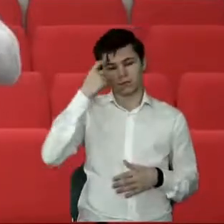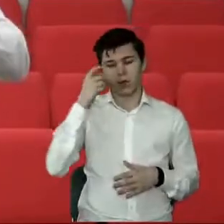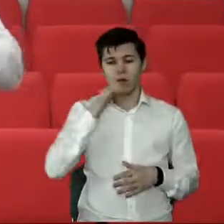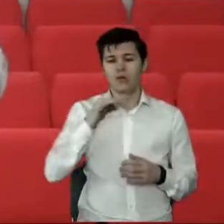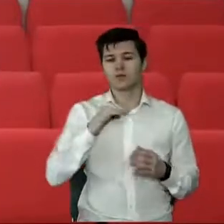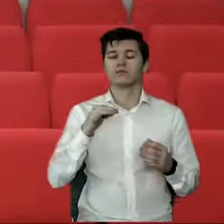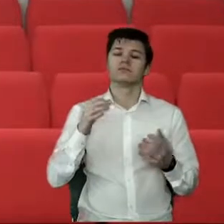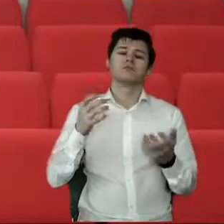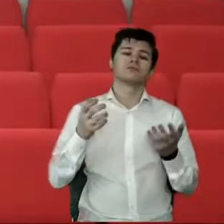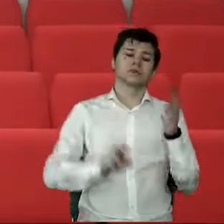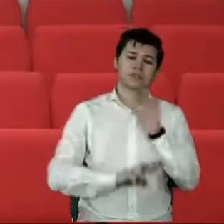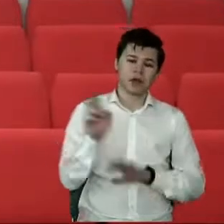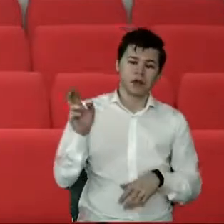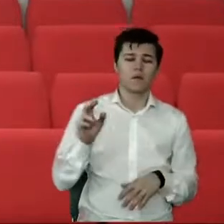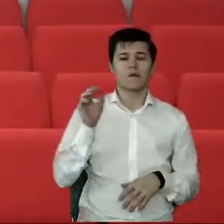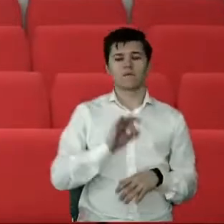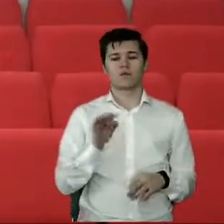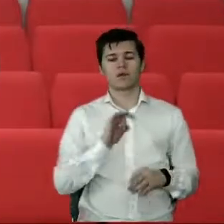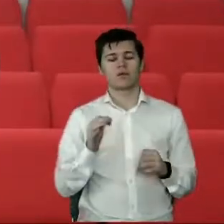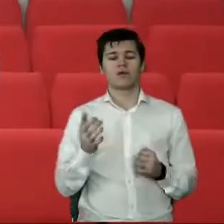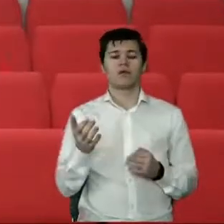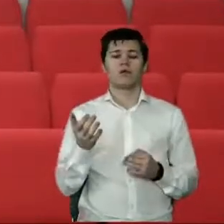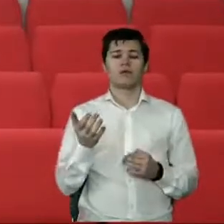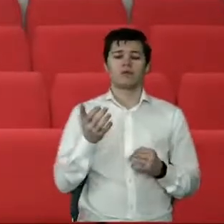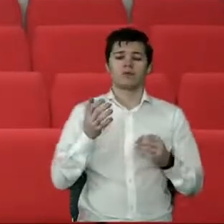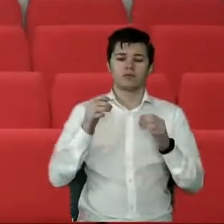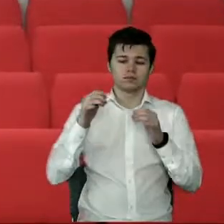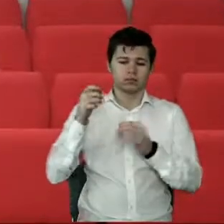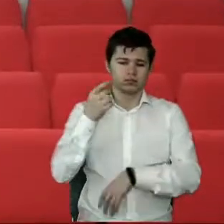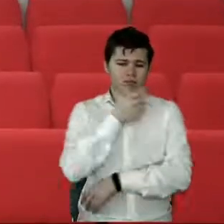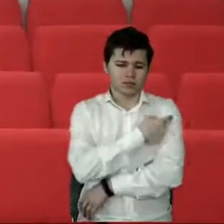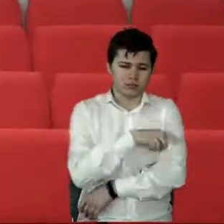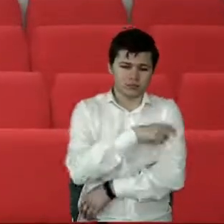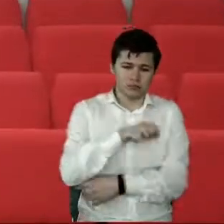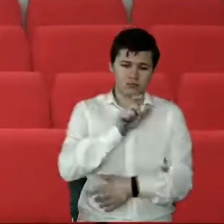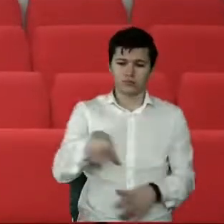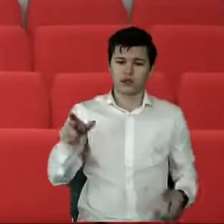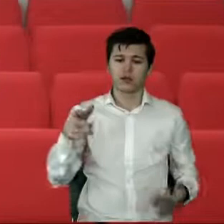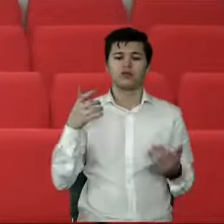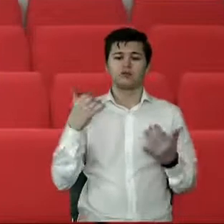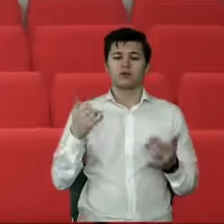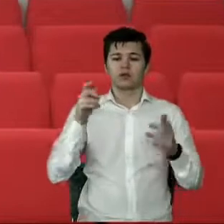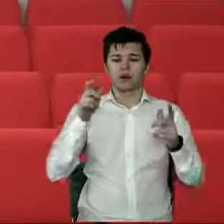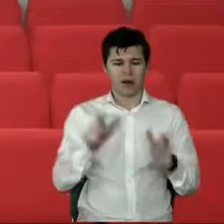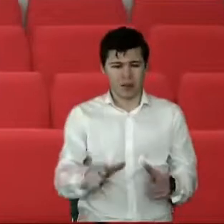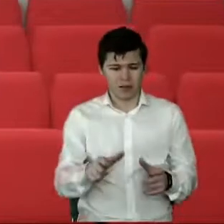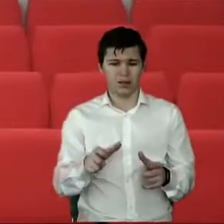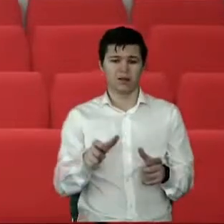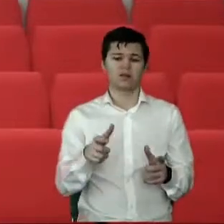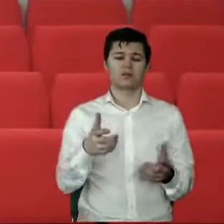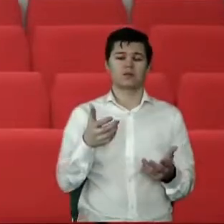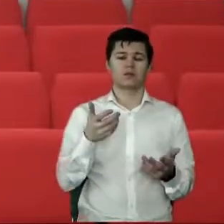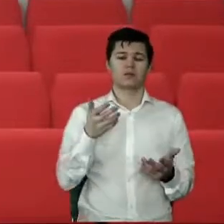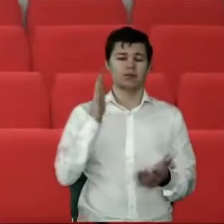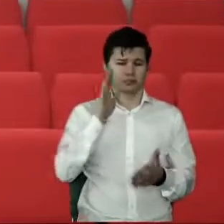болезни, за все остальные нужды, за которые мы согласились молиться. Это хорошее начинание. Я знаю, что оно угодно Господу, и что его результат